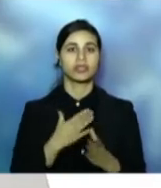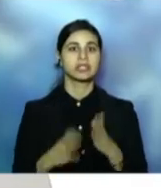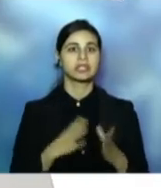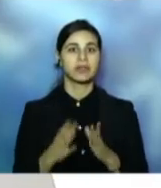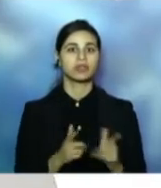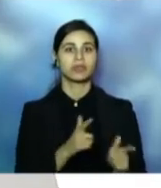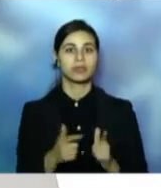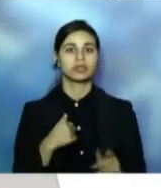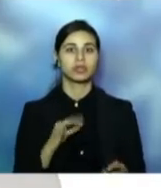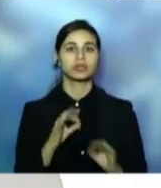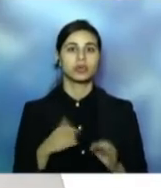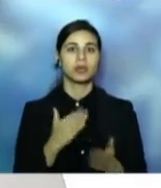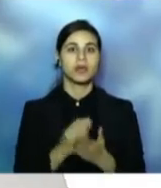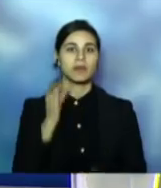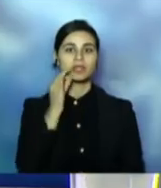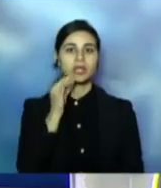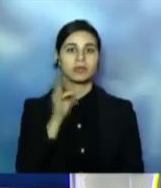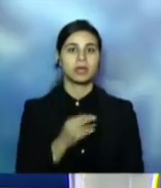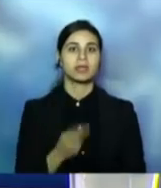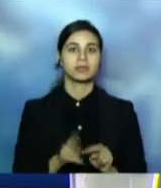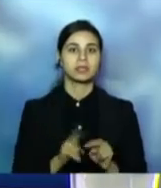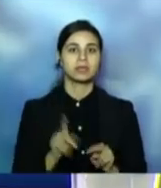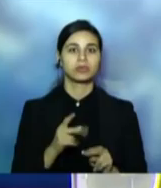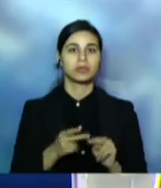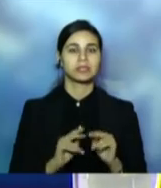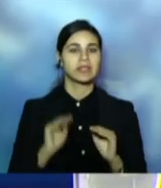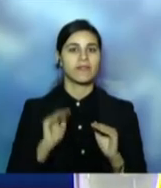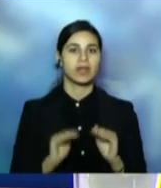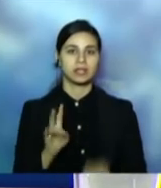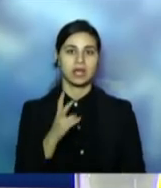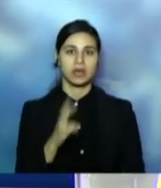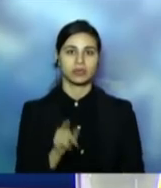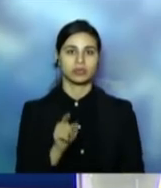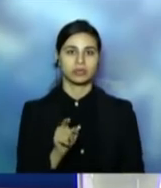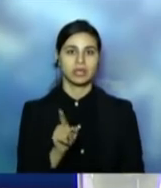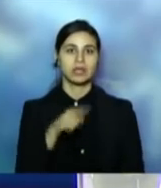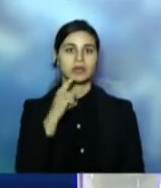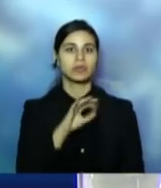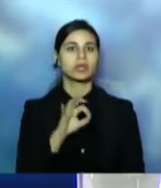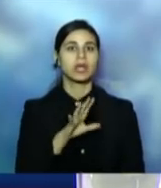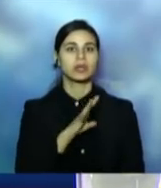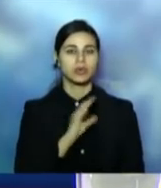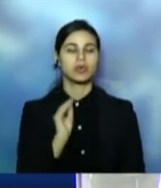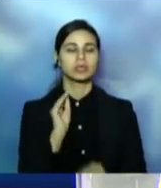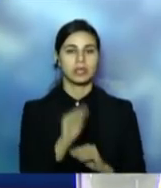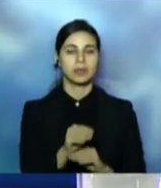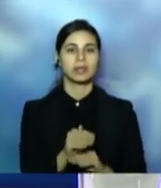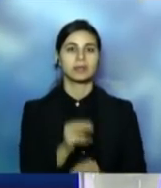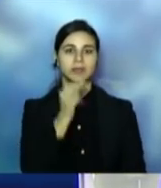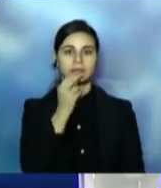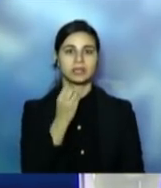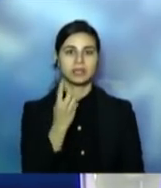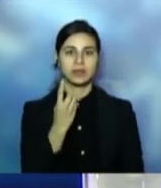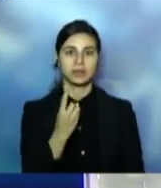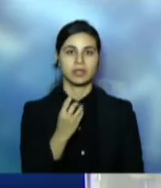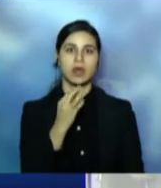ვემზადებით, ნორმა გვაქვს შაქარი, მაგრამ იმისათვის რომ ის ვარდნა, ავიცილოთ ამ წეხანრაზე და საუბრობდით, დამატებით ვიღებთ კიდევ ერთ პური